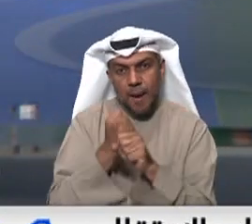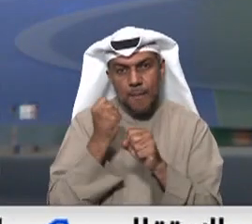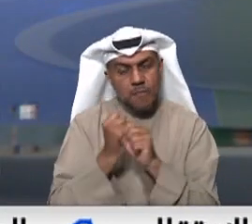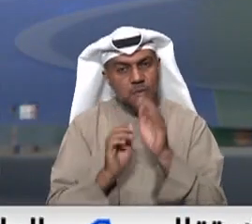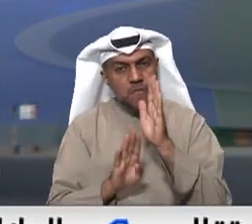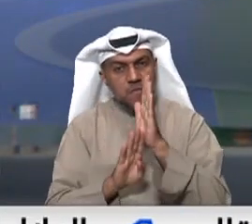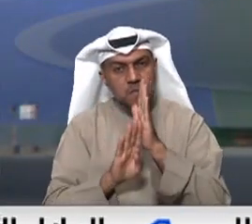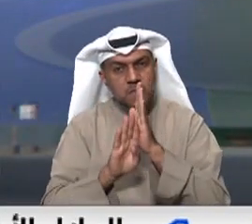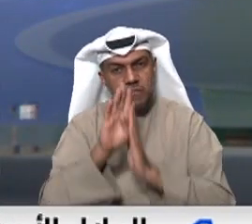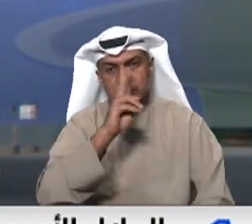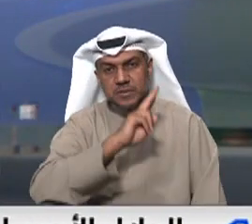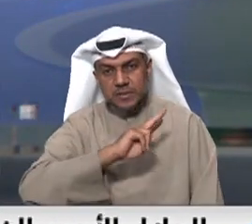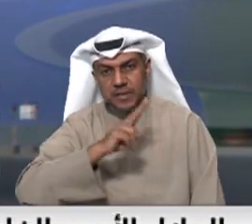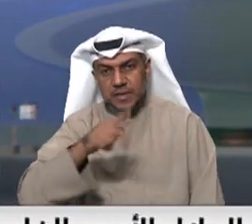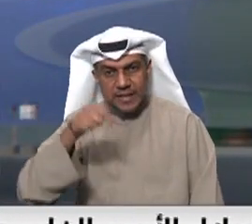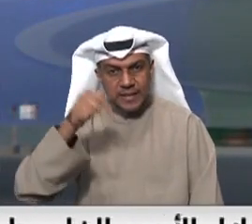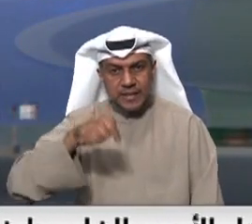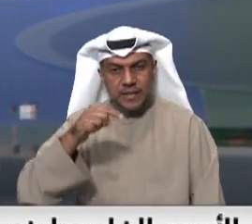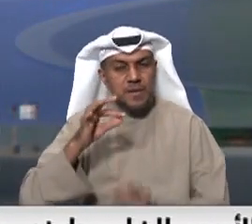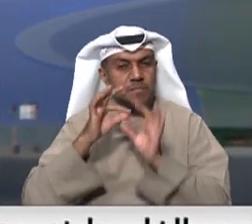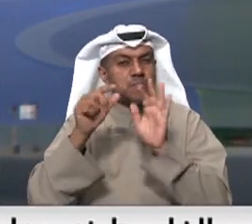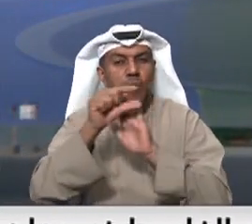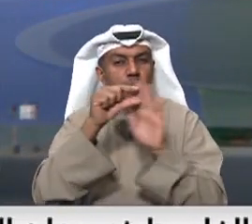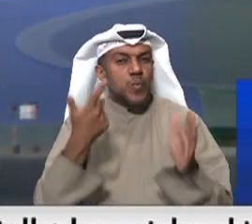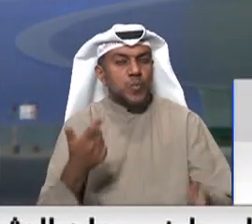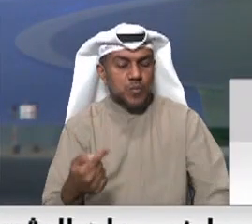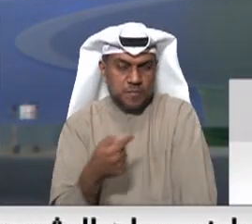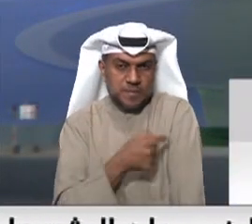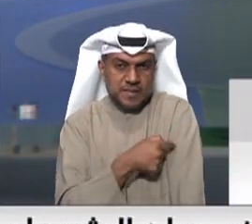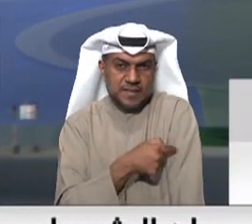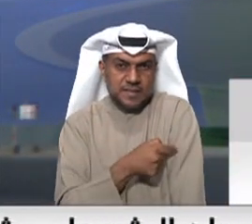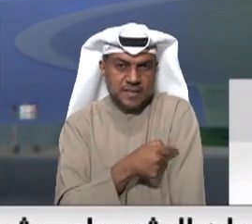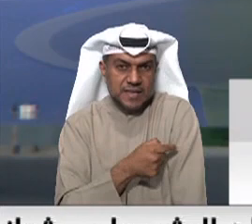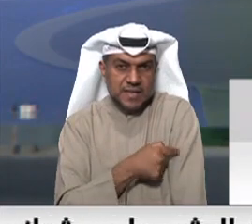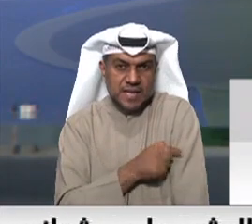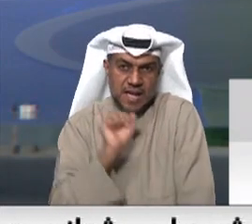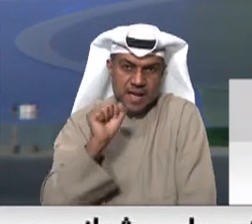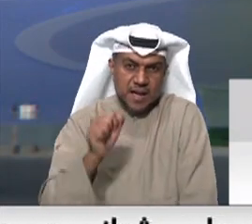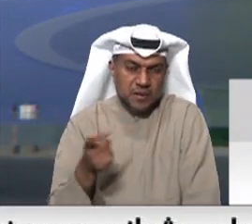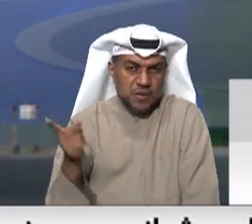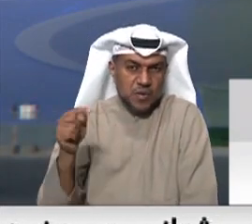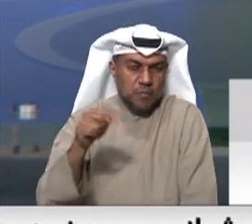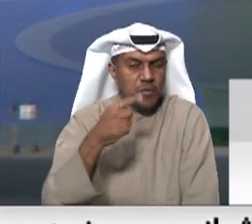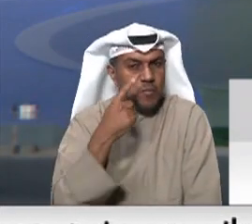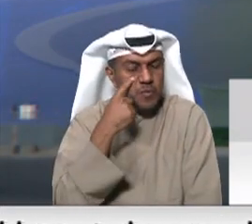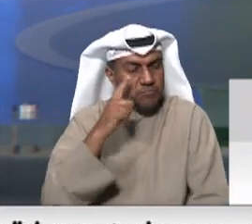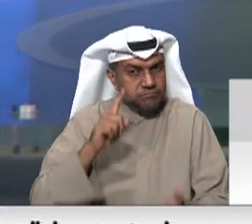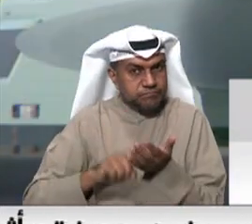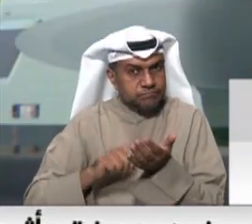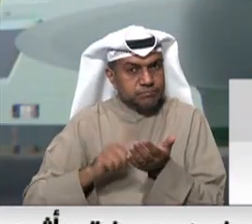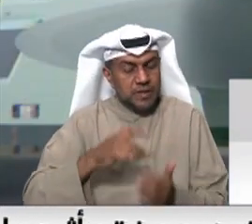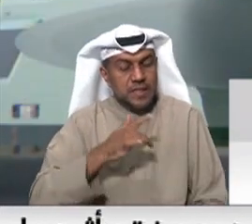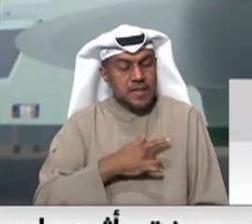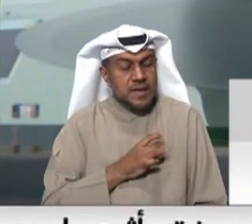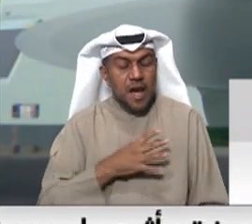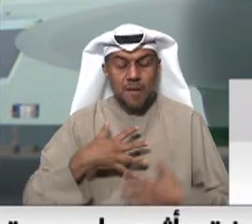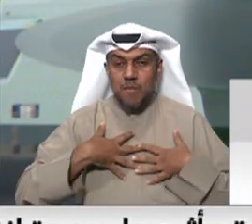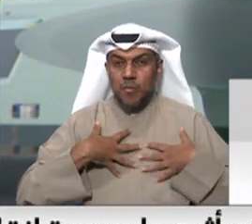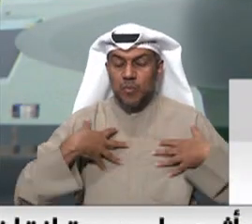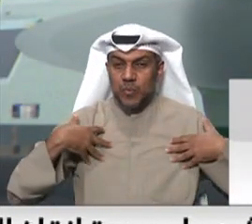الآن في مجال الرعاية الصحية هناك مشاريع نشاهدها يوميا تفرح القلب الحقيقة، نقول